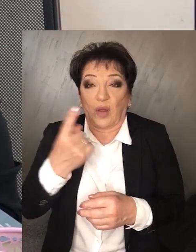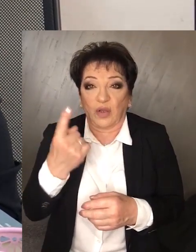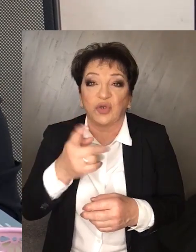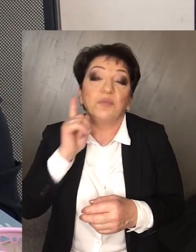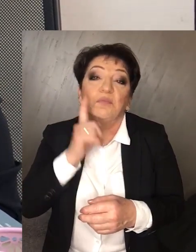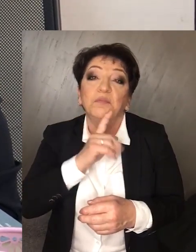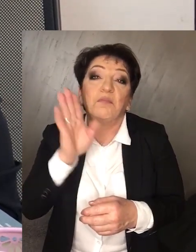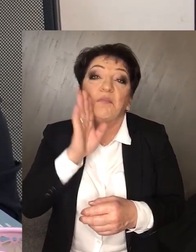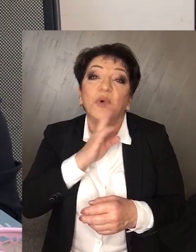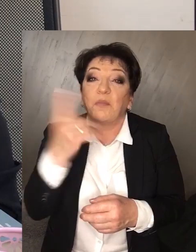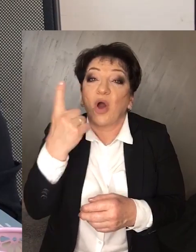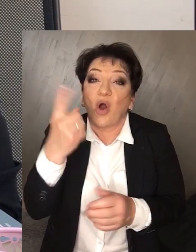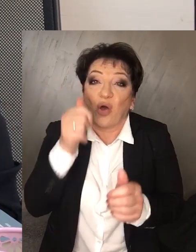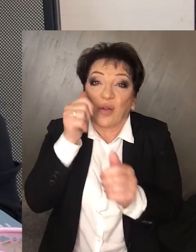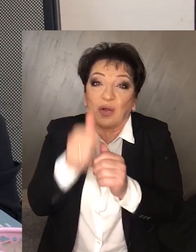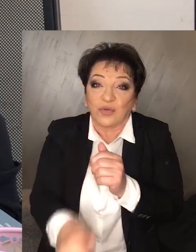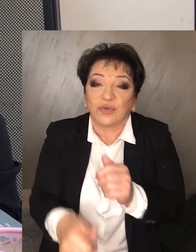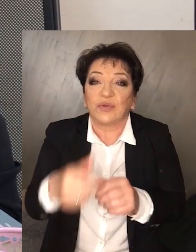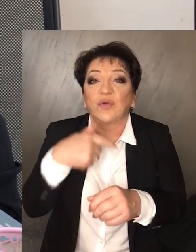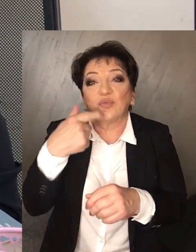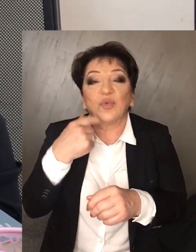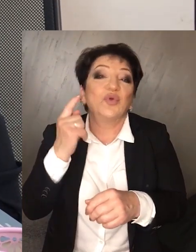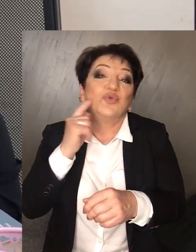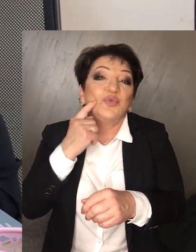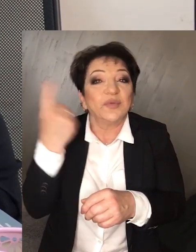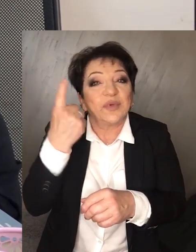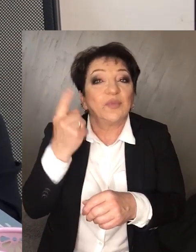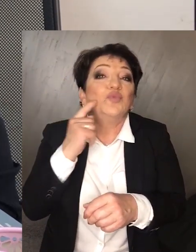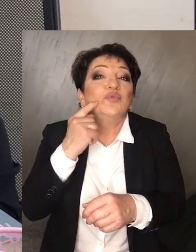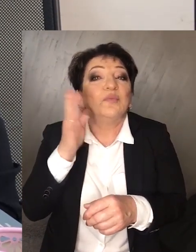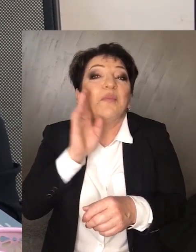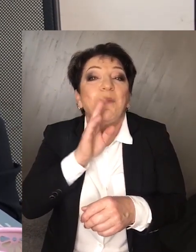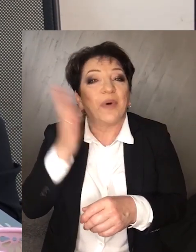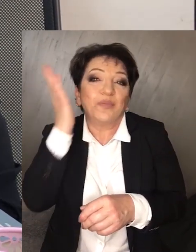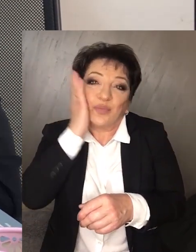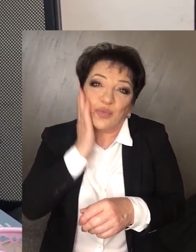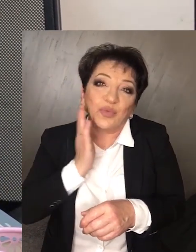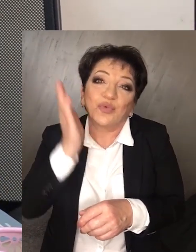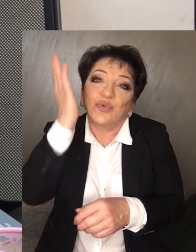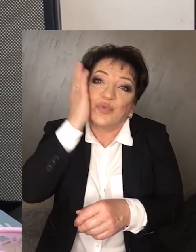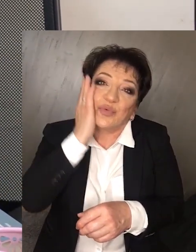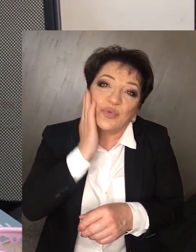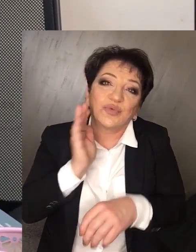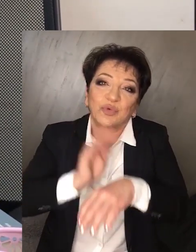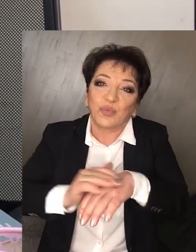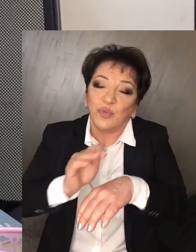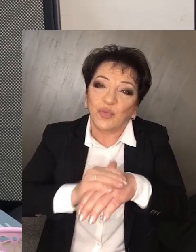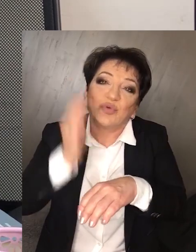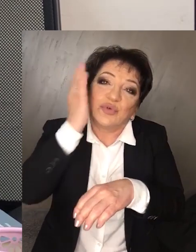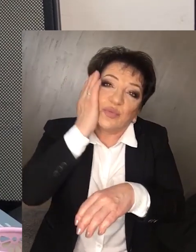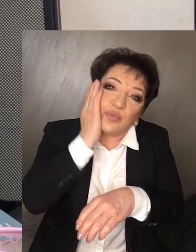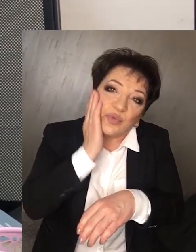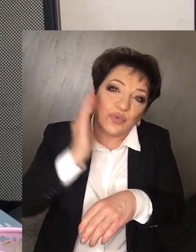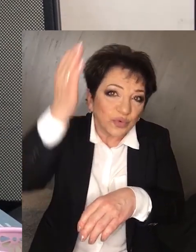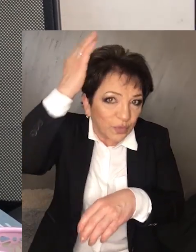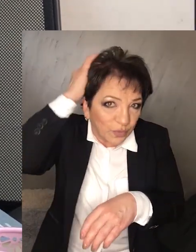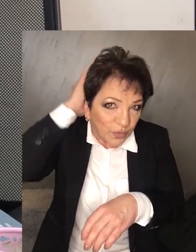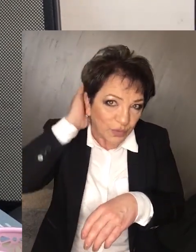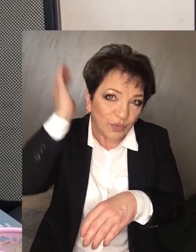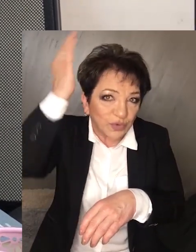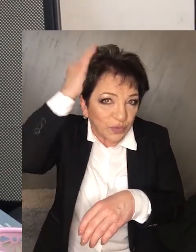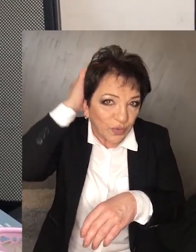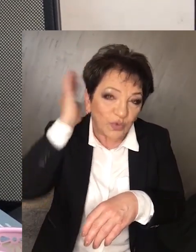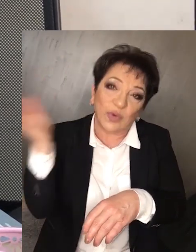լեզուն է։ Ես առաջին անգամ, երբ մայրս խոսել է իմ հետ, ասել է պուպուշ